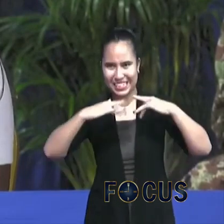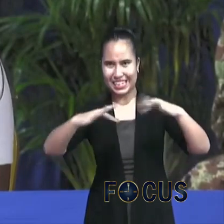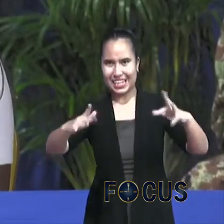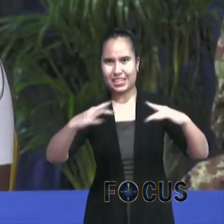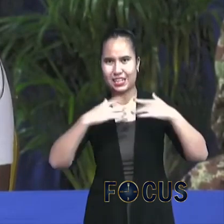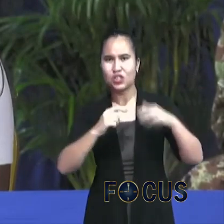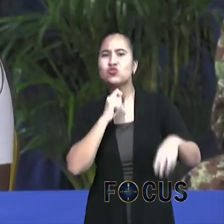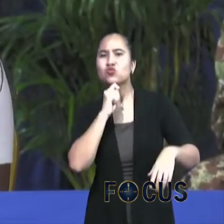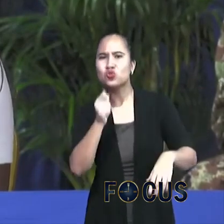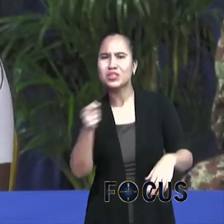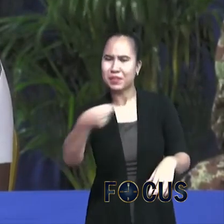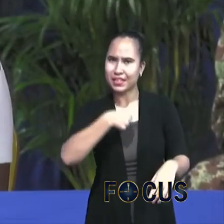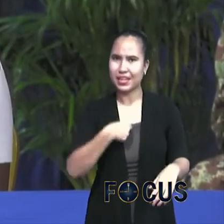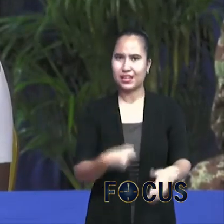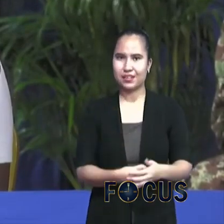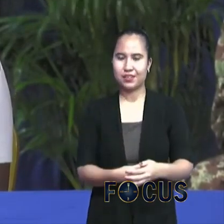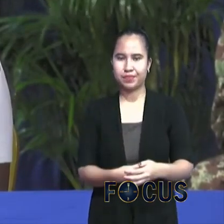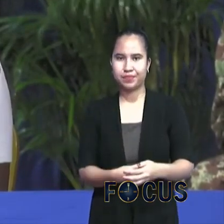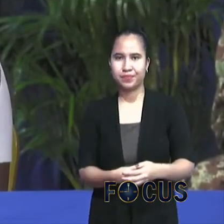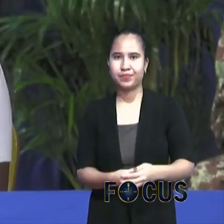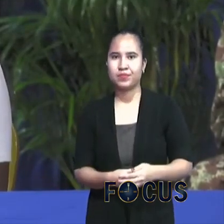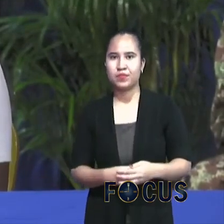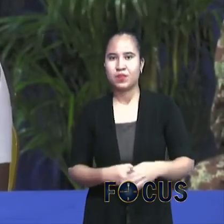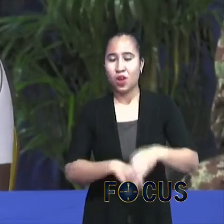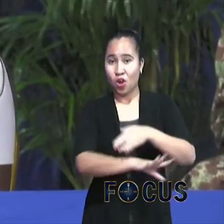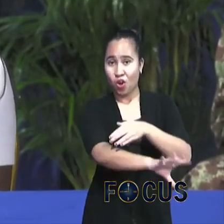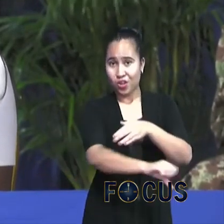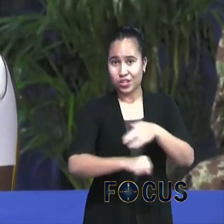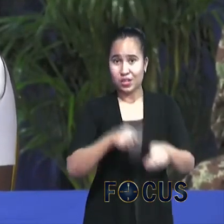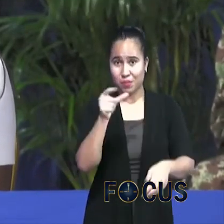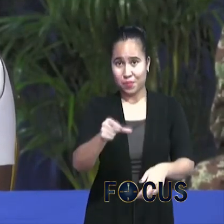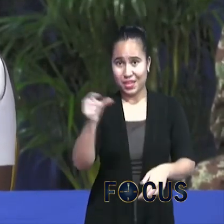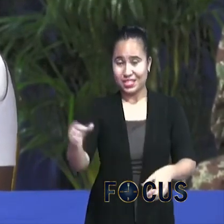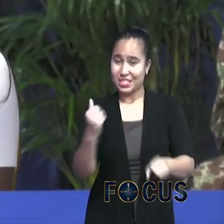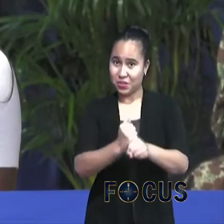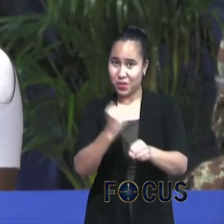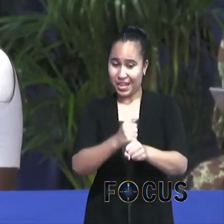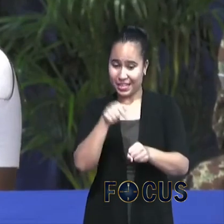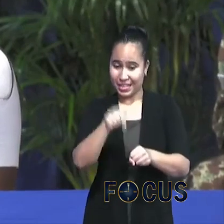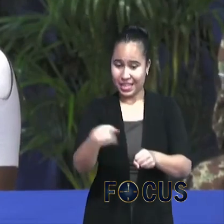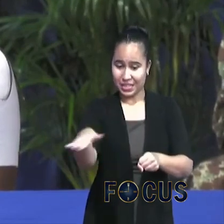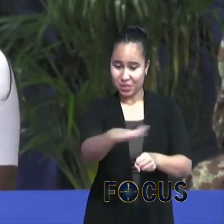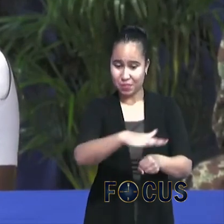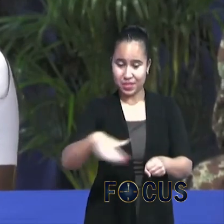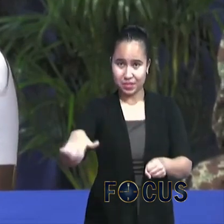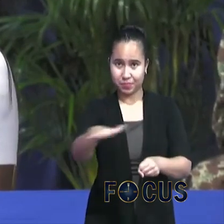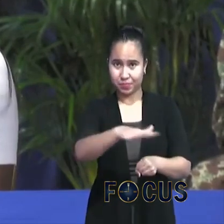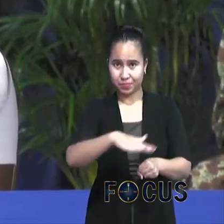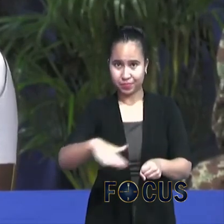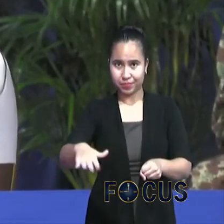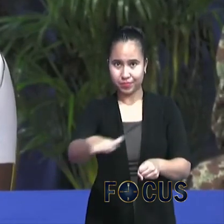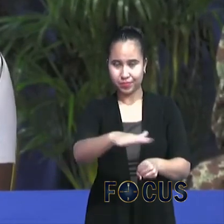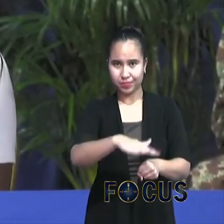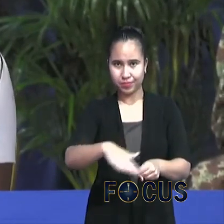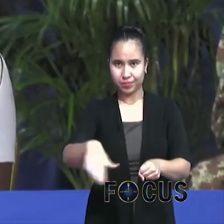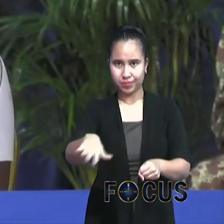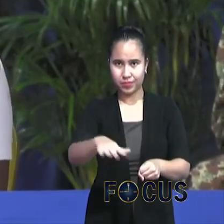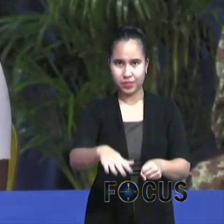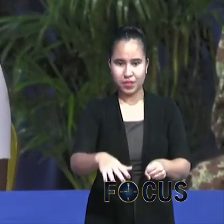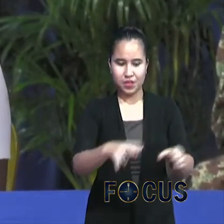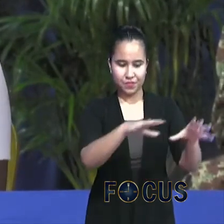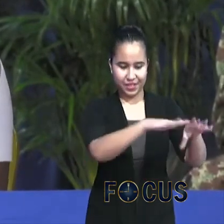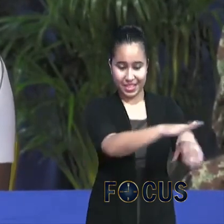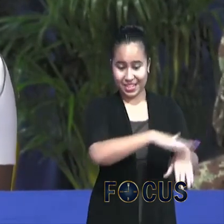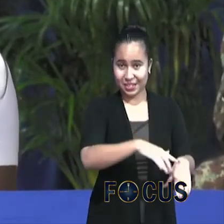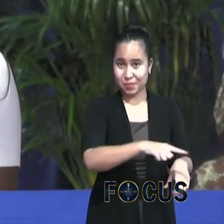de ondernemers die dus in het gebied opereren, met het gebied bedoel ik waarbij ze dus via de... van het ene gebied